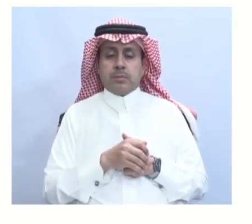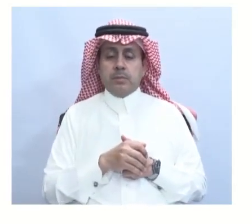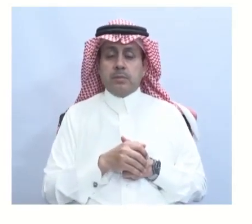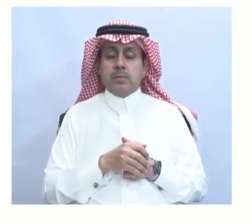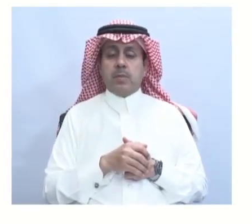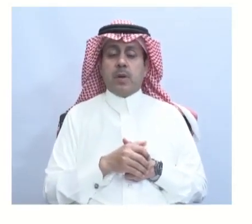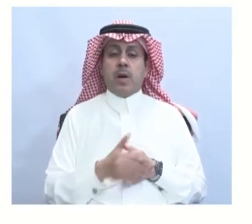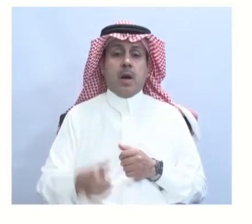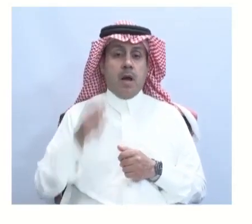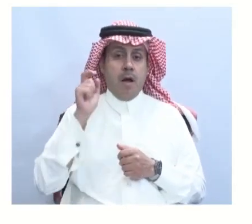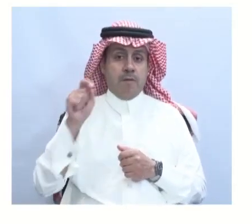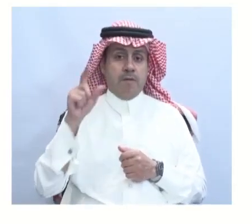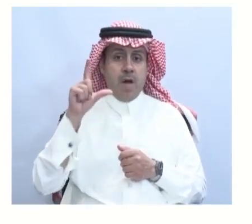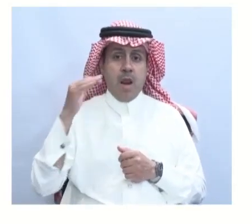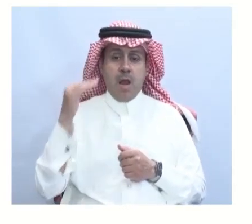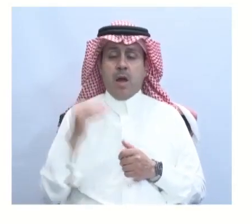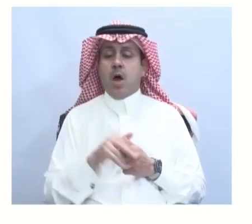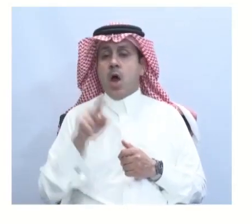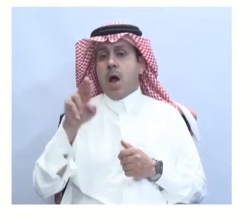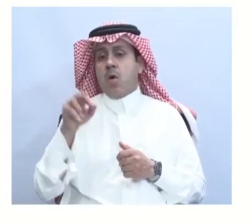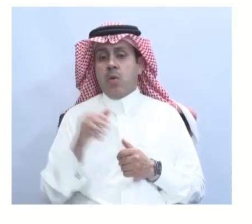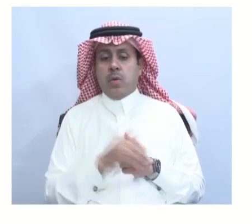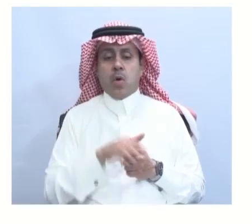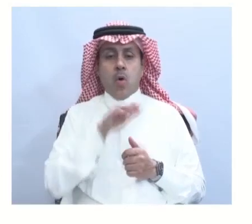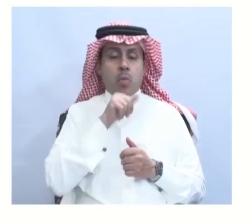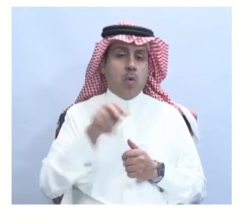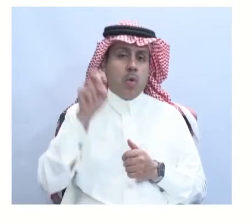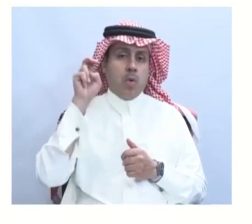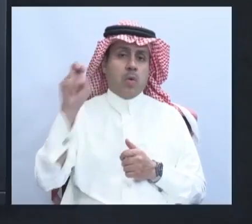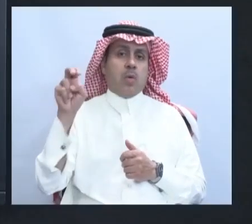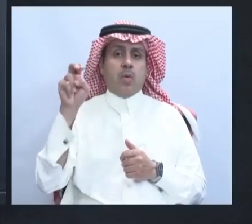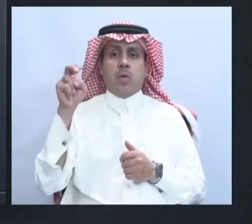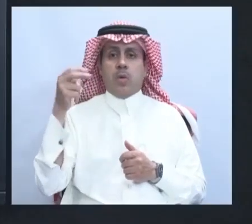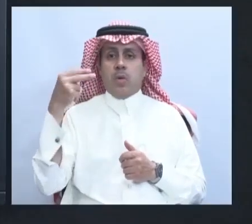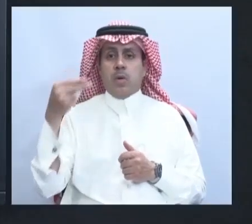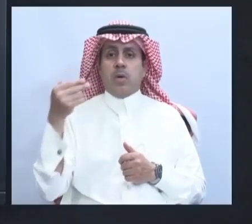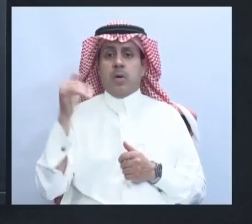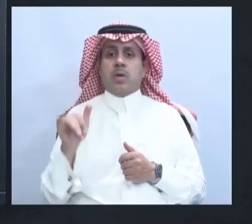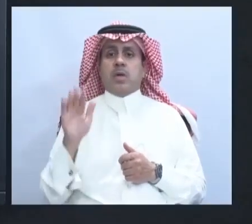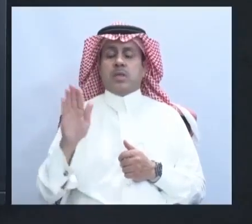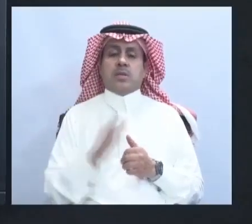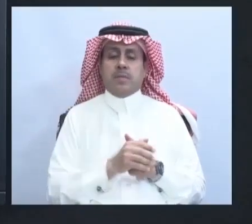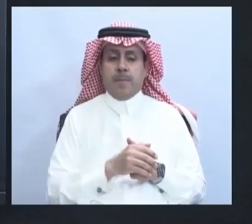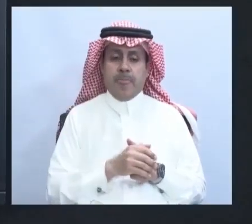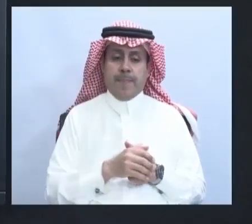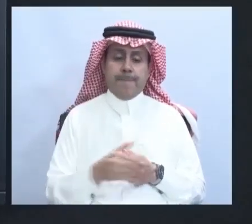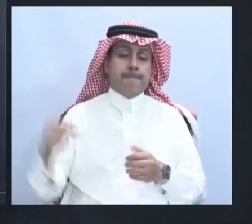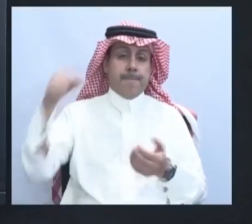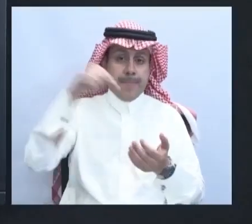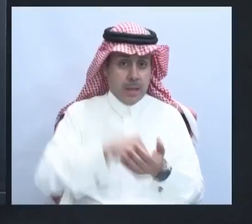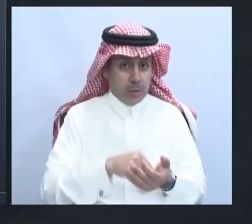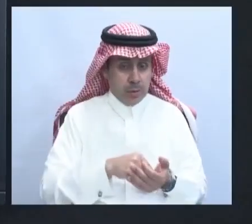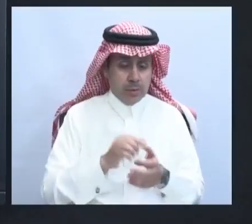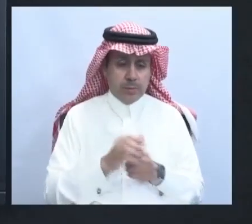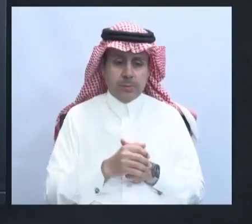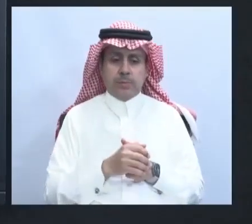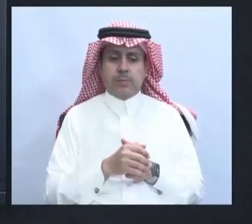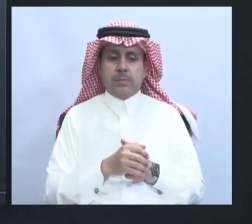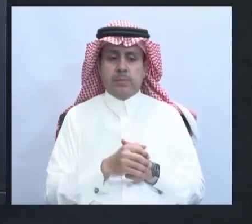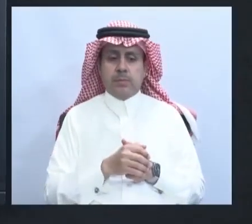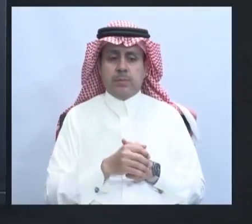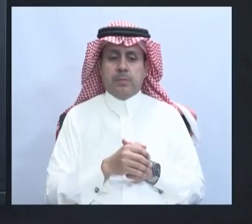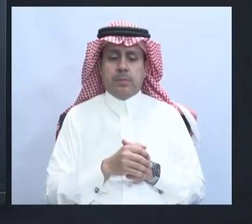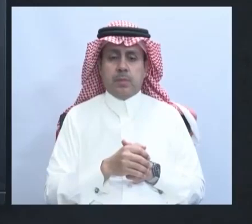افلح اخي ابي القعيس رجل يسمى افلح هل يدخل عليها